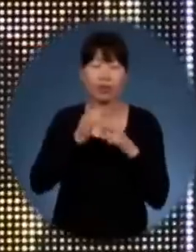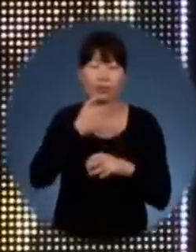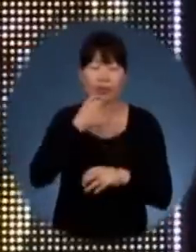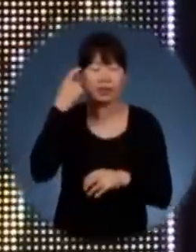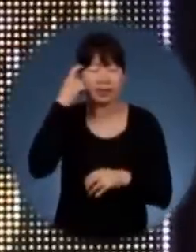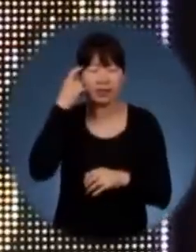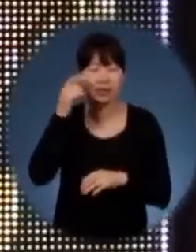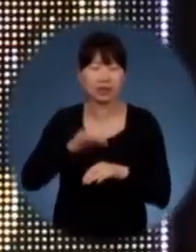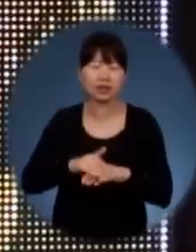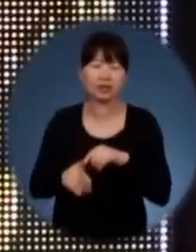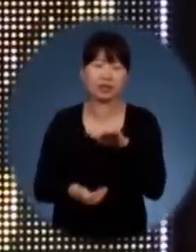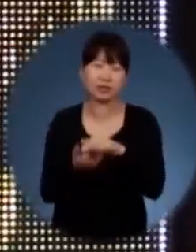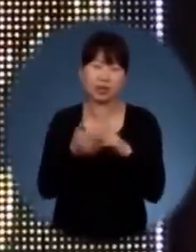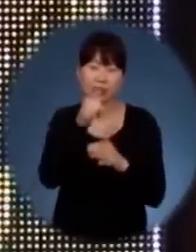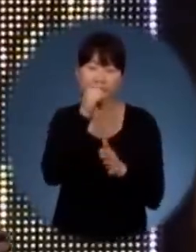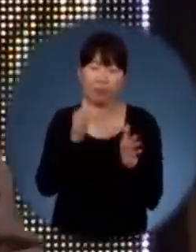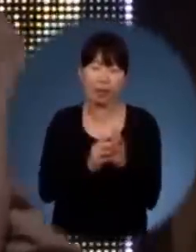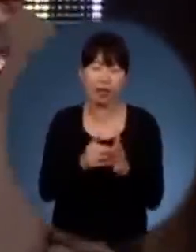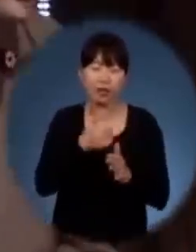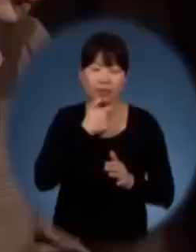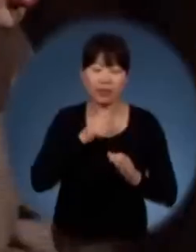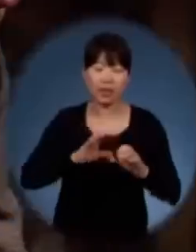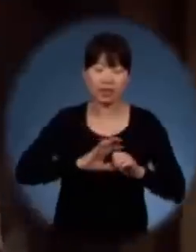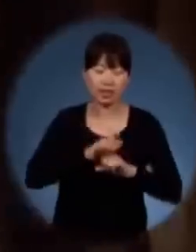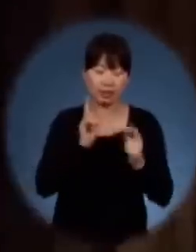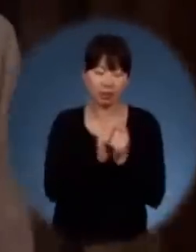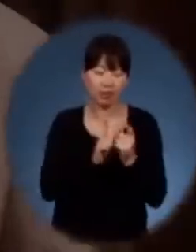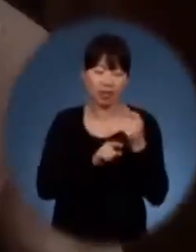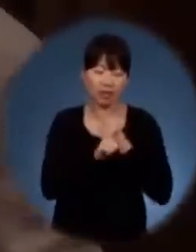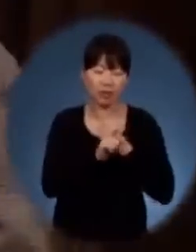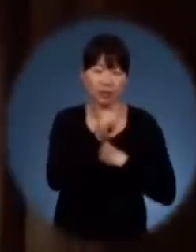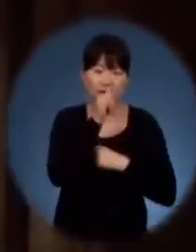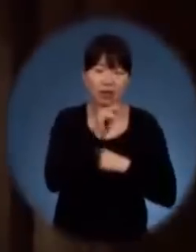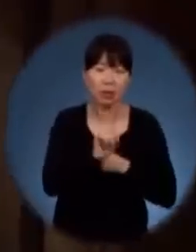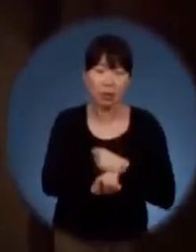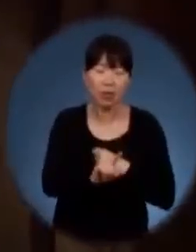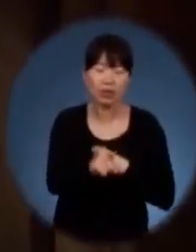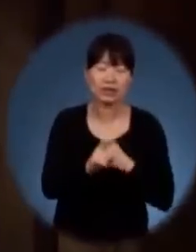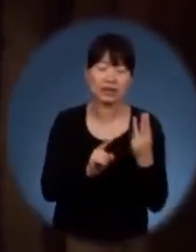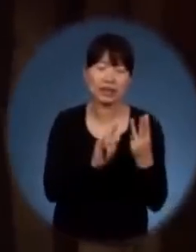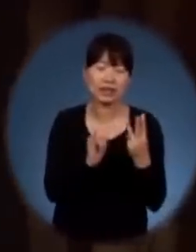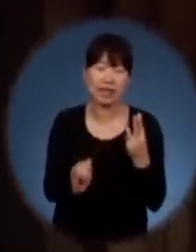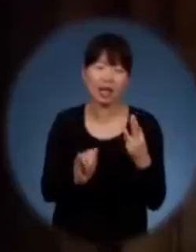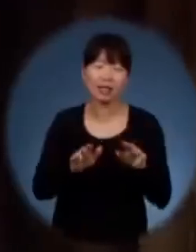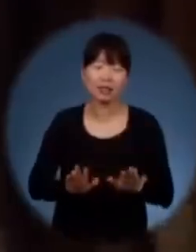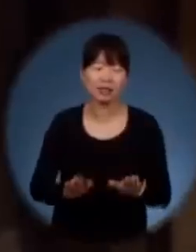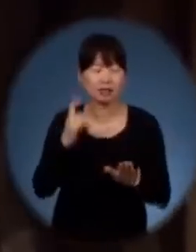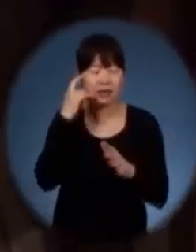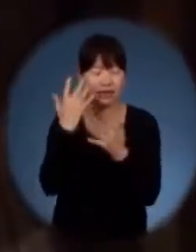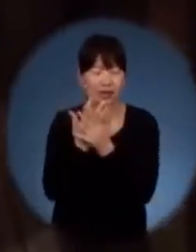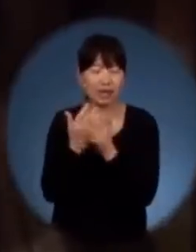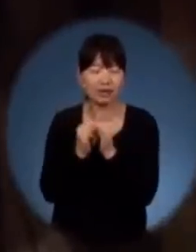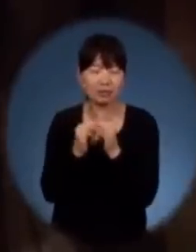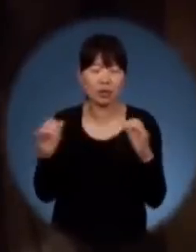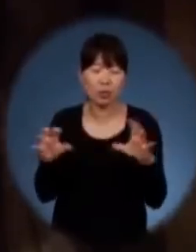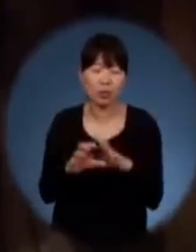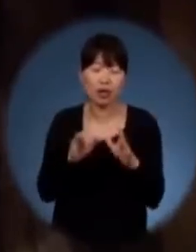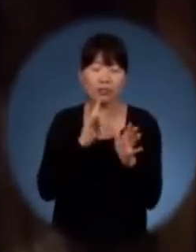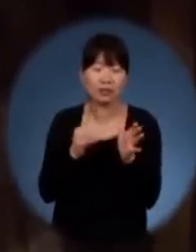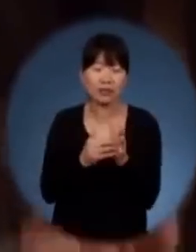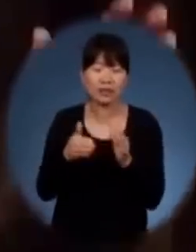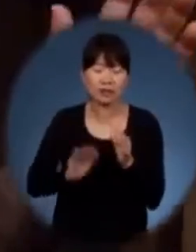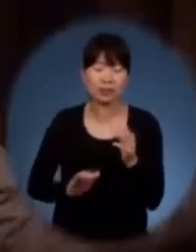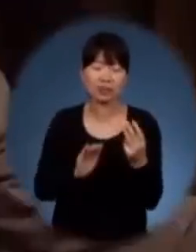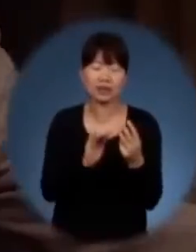구현된 것입니다 로마가 세계를 만날 수 있었던 것은이 세 사람 비록 상상의 인물도 포함되 있지만이 세 사람들의